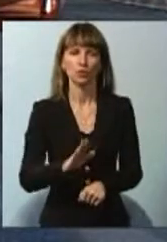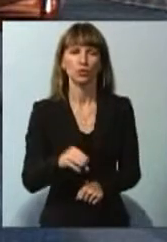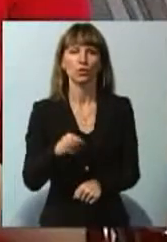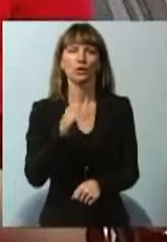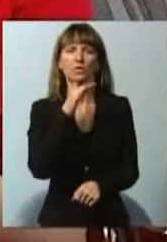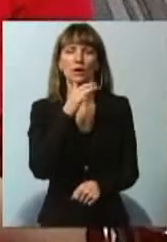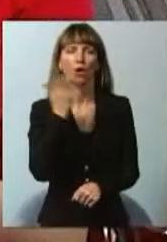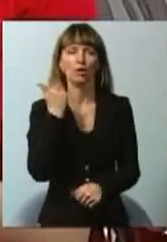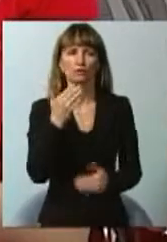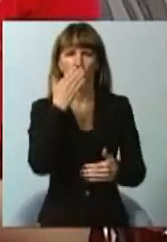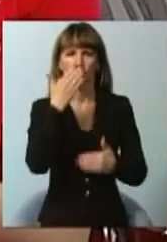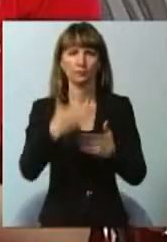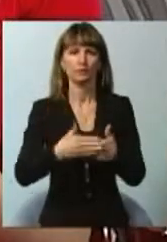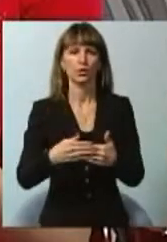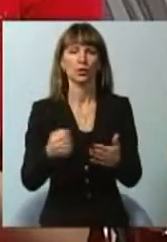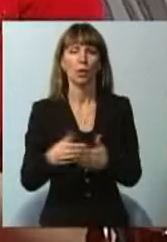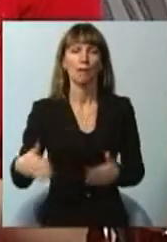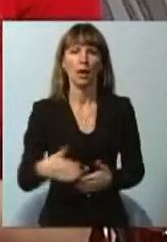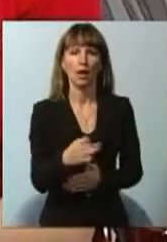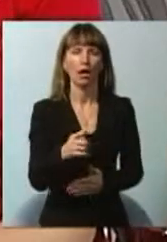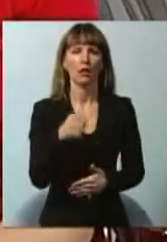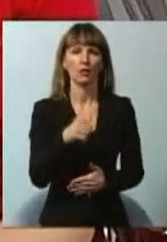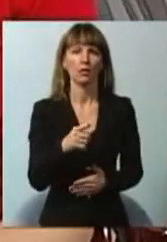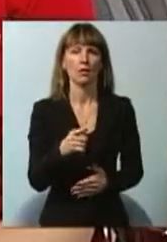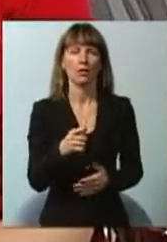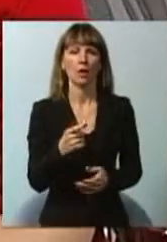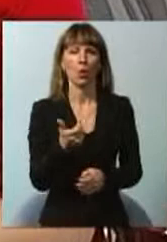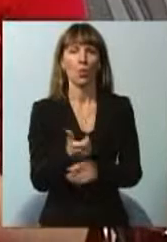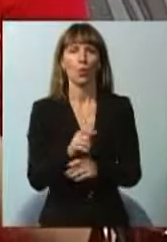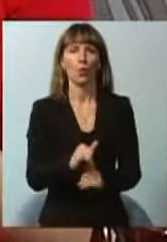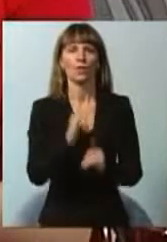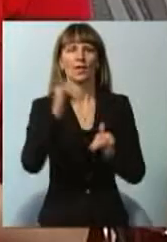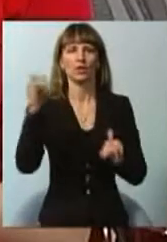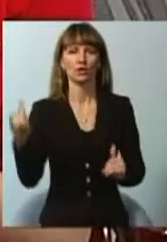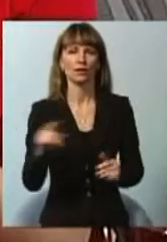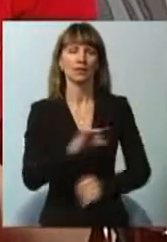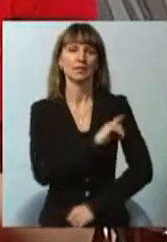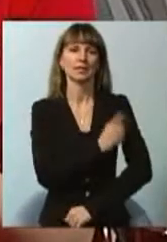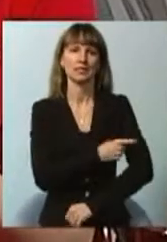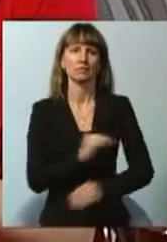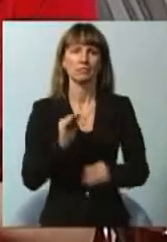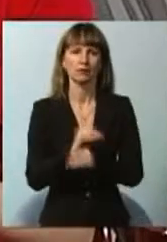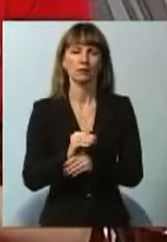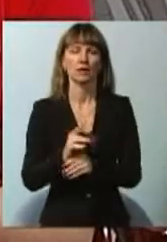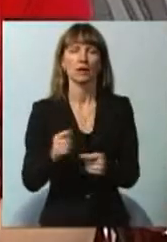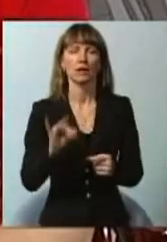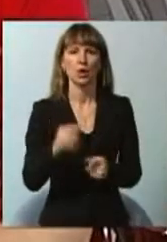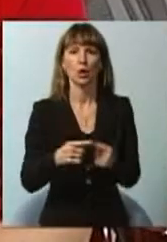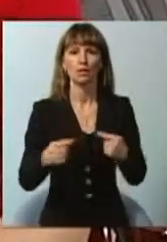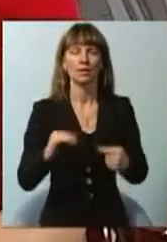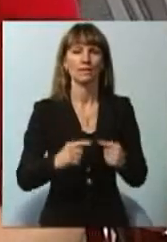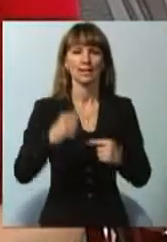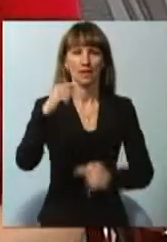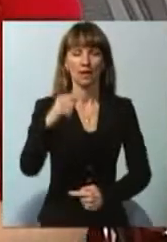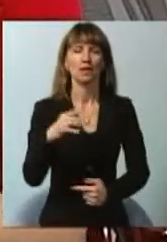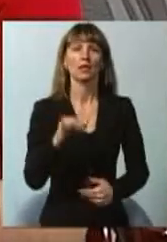часом, коли підходять ці хвилі ближче до берега, вони набувають дуже таки великої і сили, і взагалі довжини, і висоти.